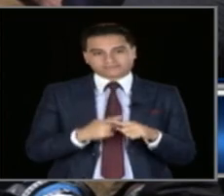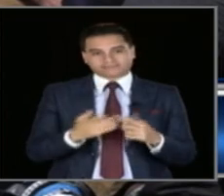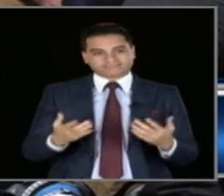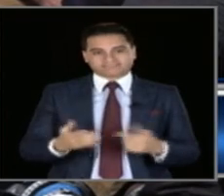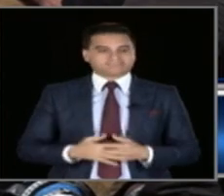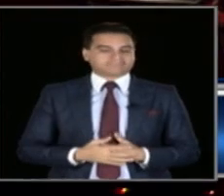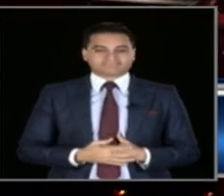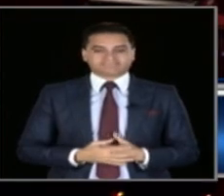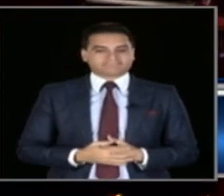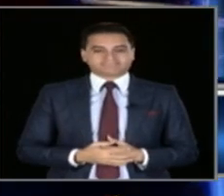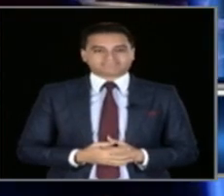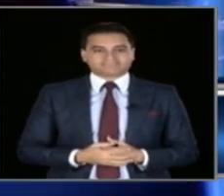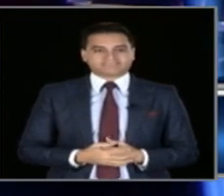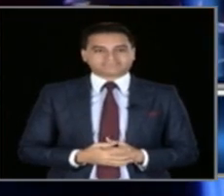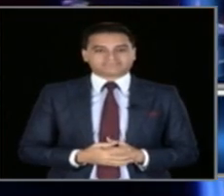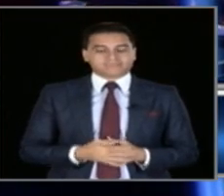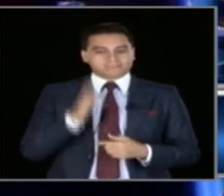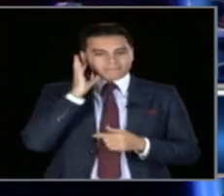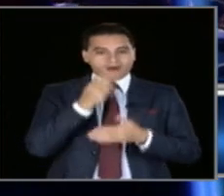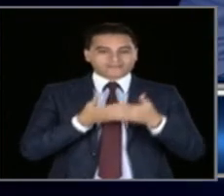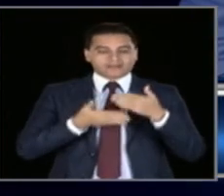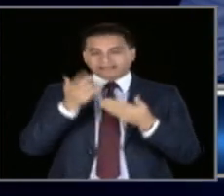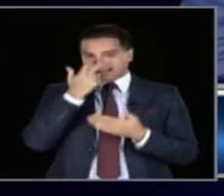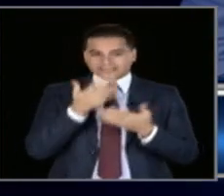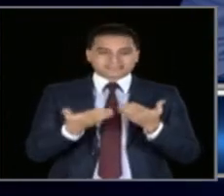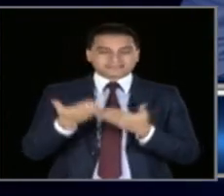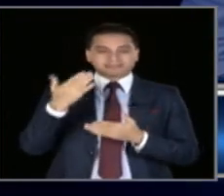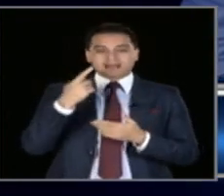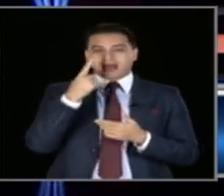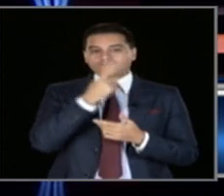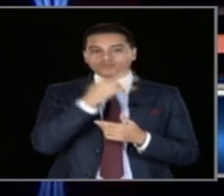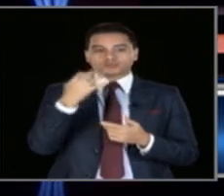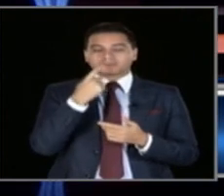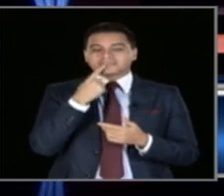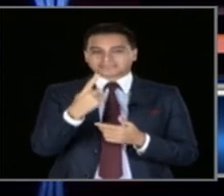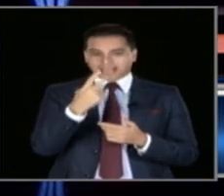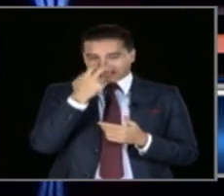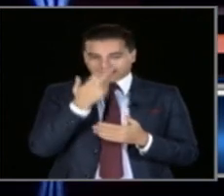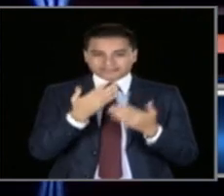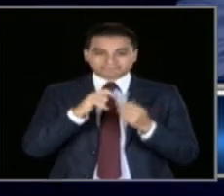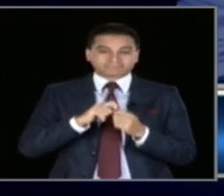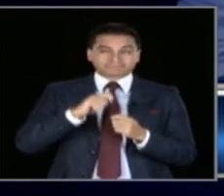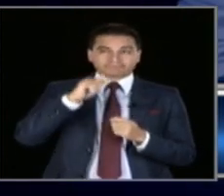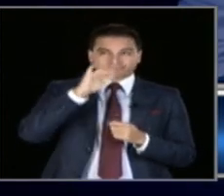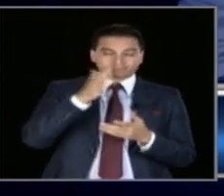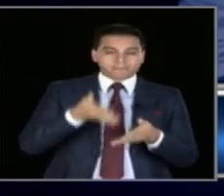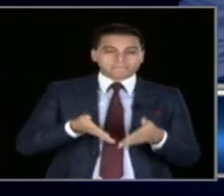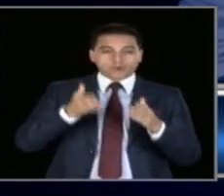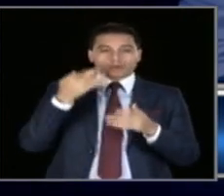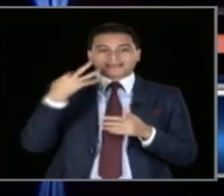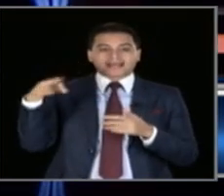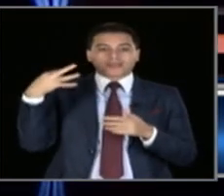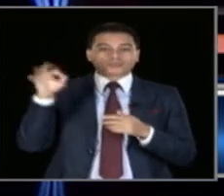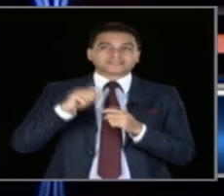خاطئة. يعود تاريخ بنائه للقرن ال 13 الميلادي، ارتفاعه حوالي